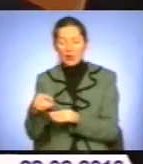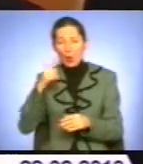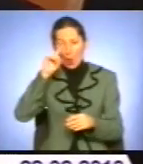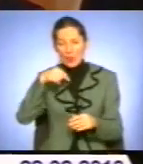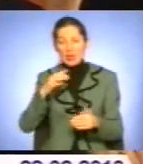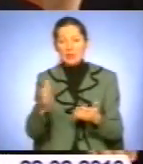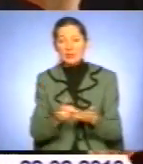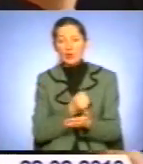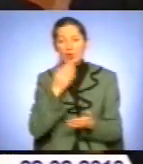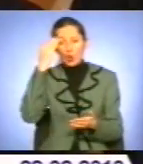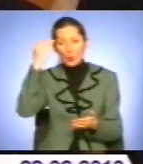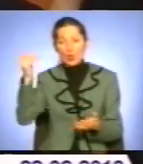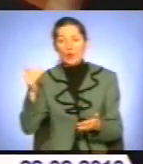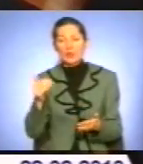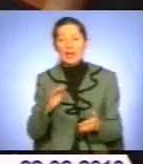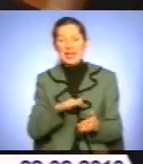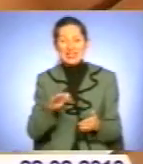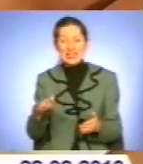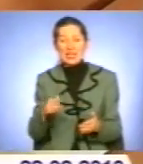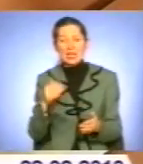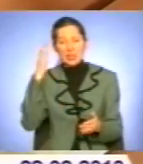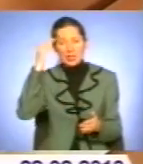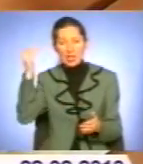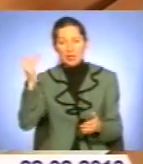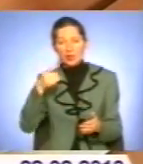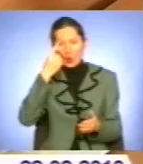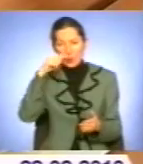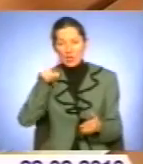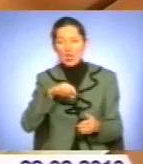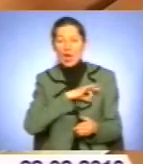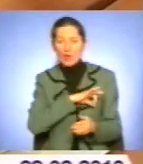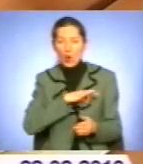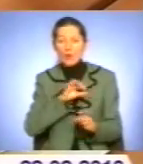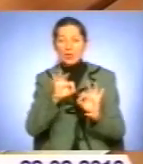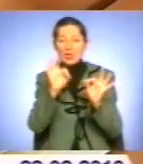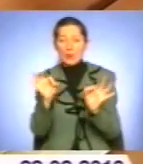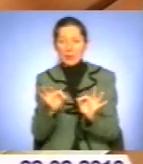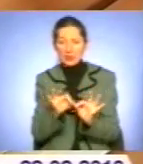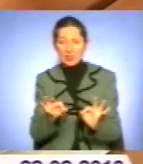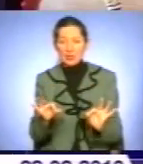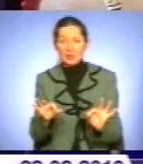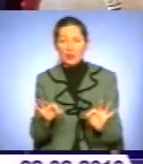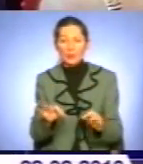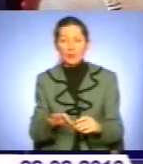знаходити обдарованих і творчих дітей – талант, вміння їх виховувати – мистецтво.